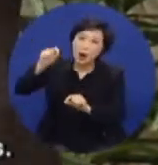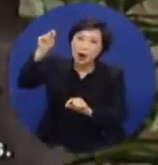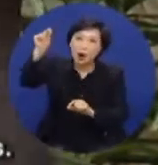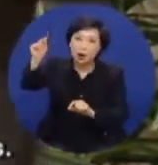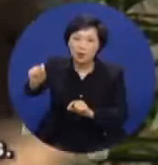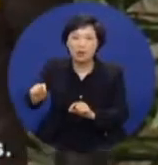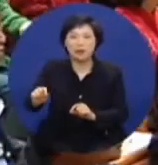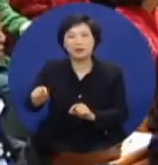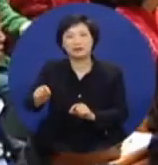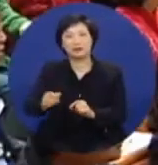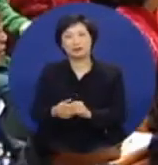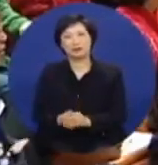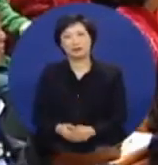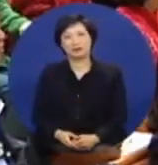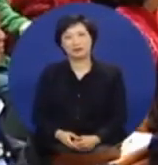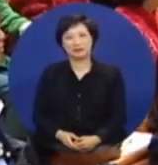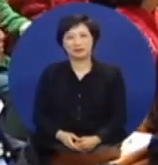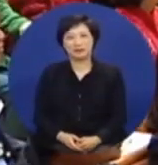살자